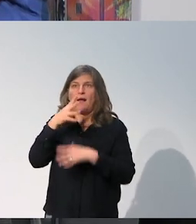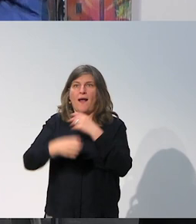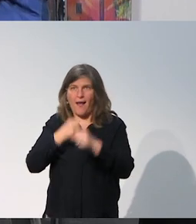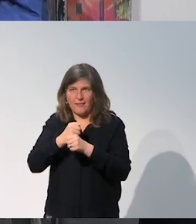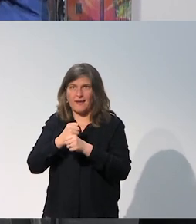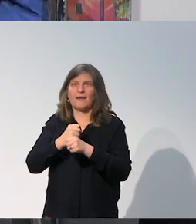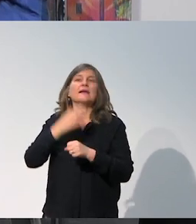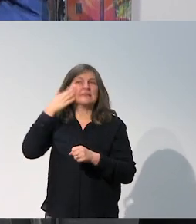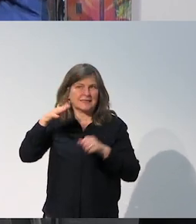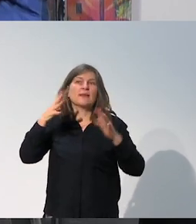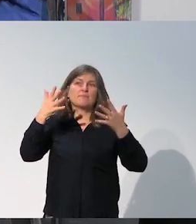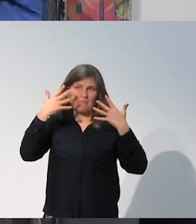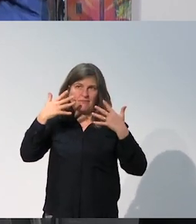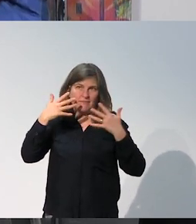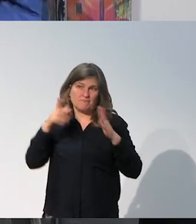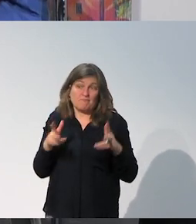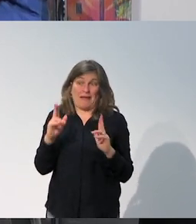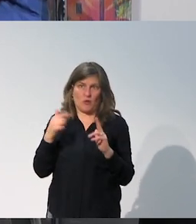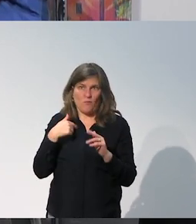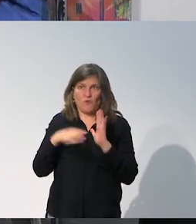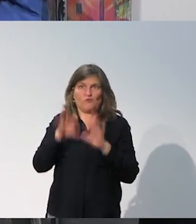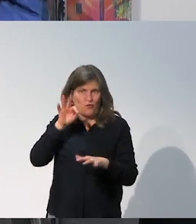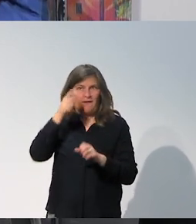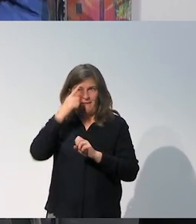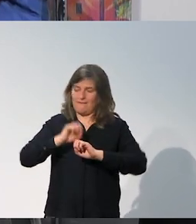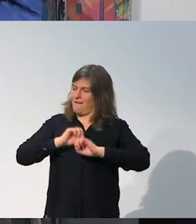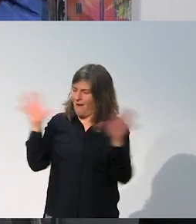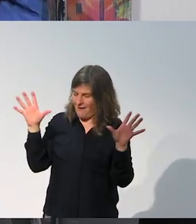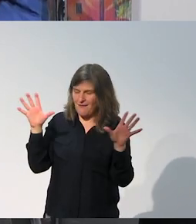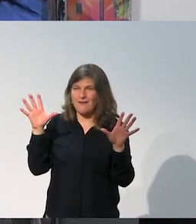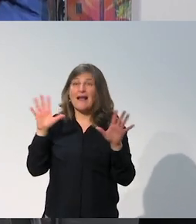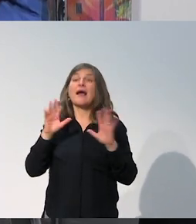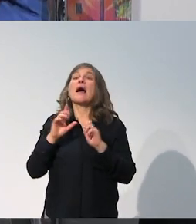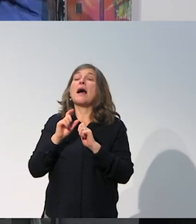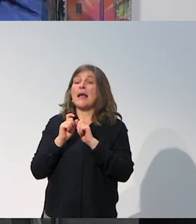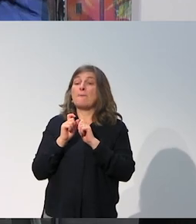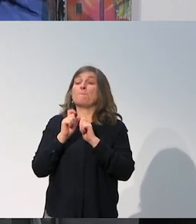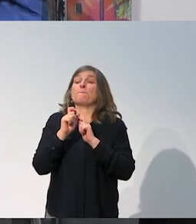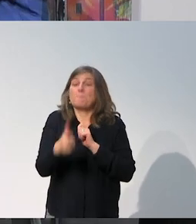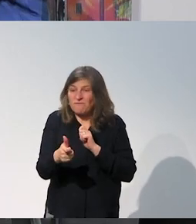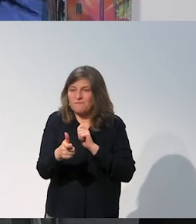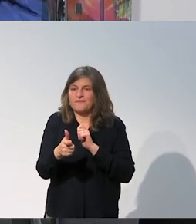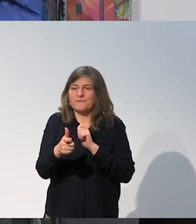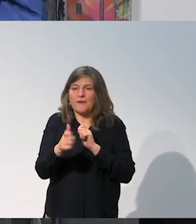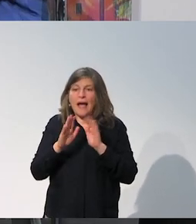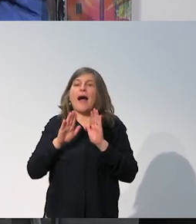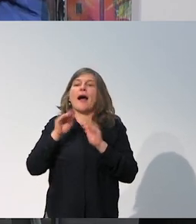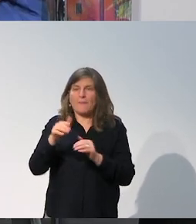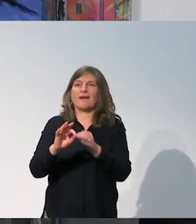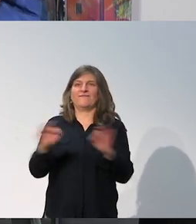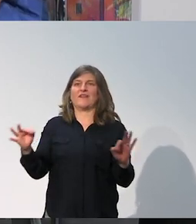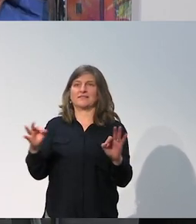le printemps, je sais pourquoi. Et ensuite, j'ai presque envie de vous dire que cette phrase-là est celle qui vient.